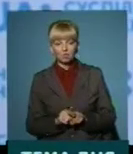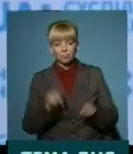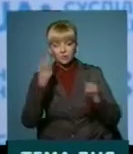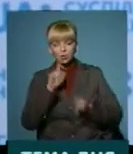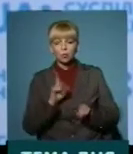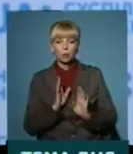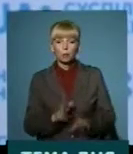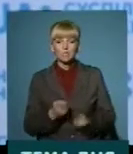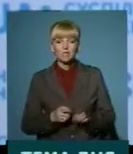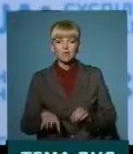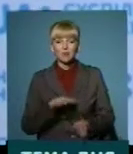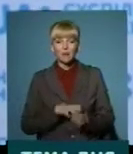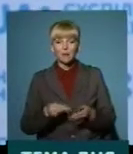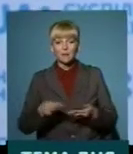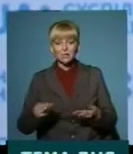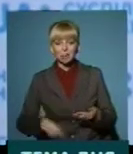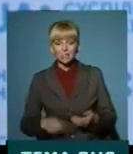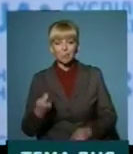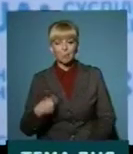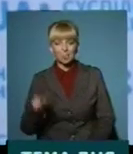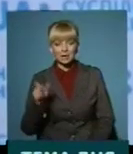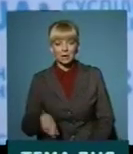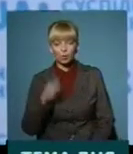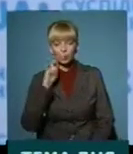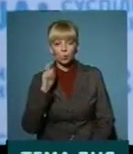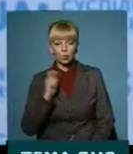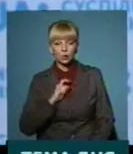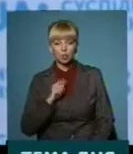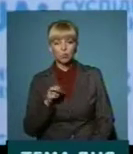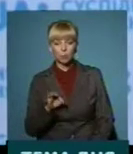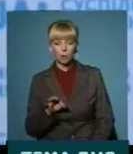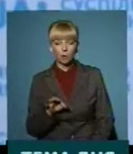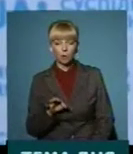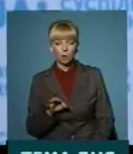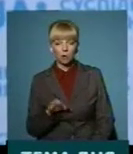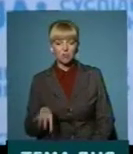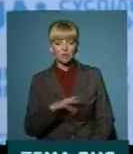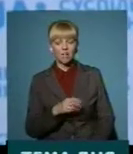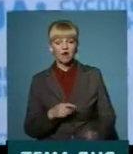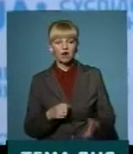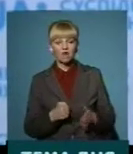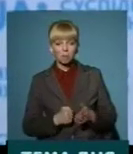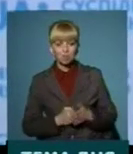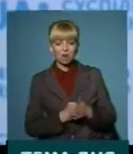чи буде це зреалізовано і підписано президентом України, бо все впирається в